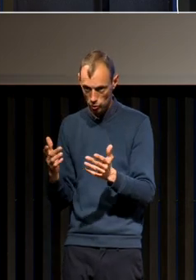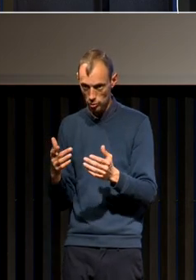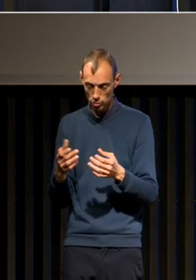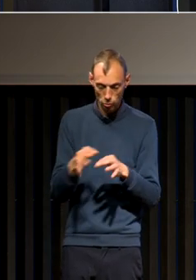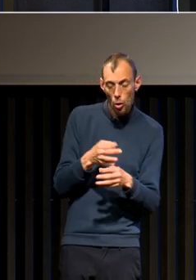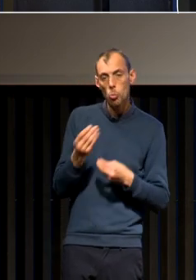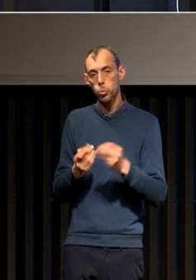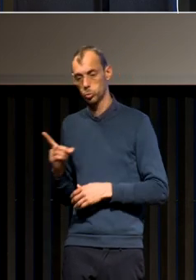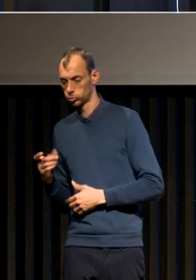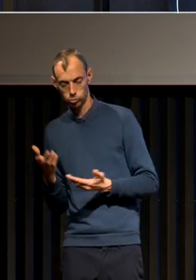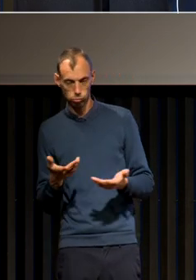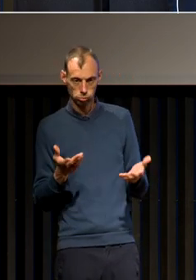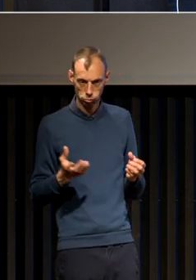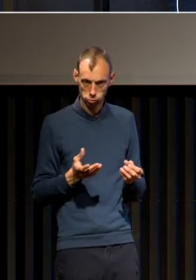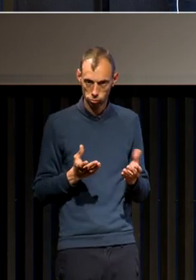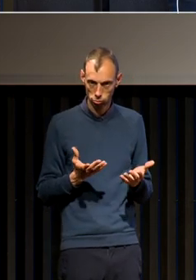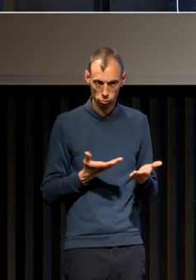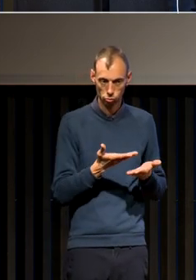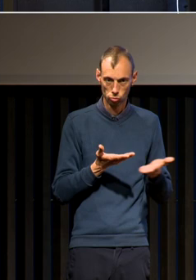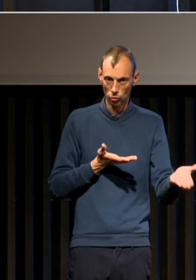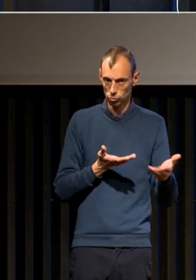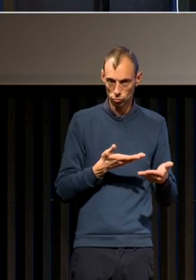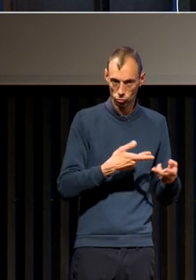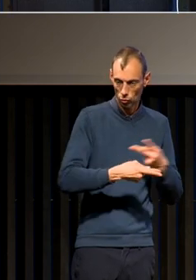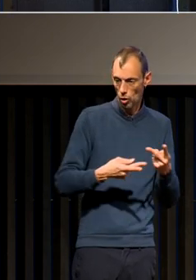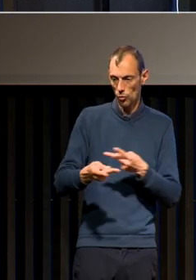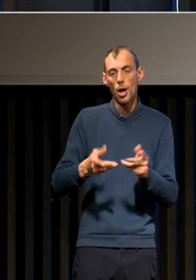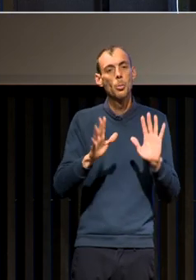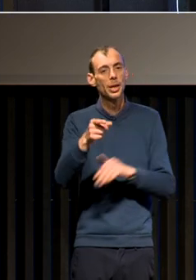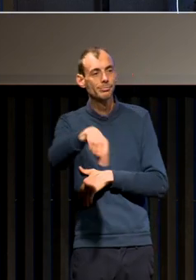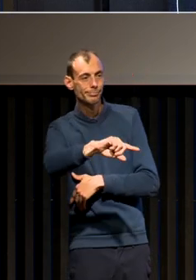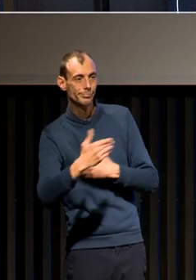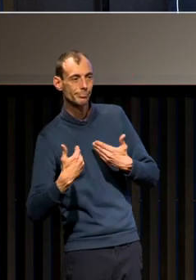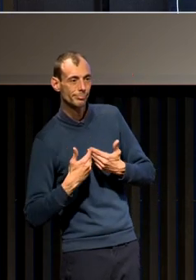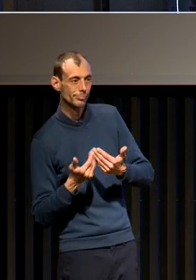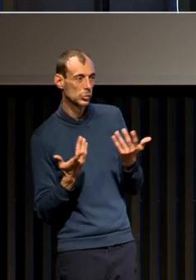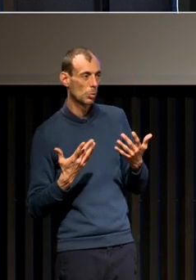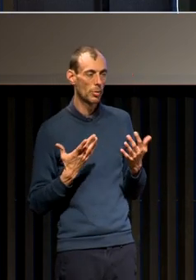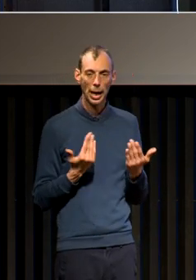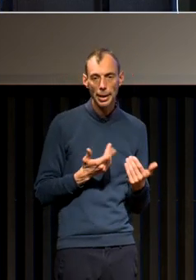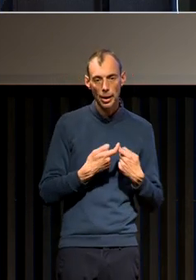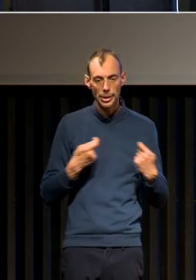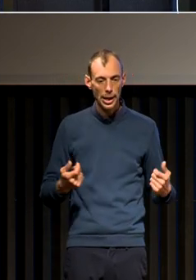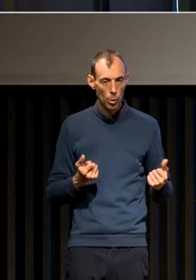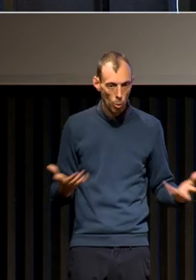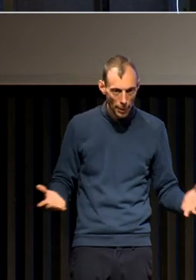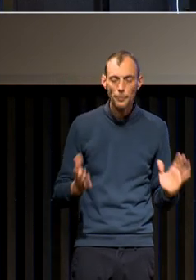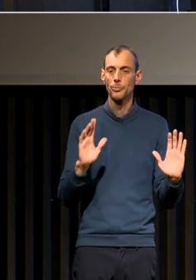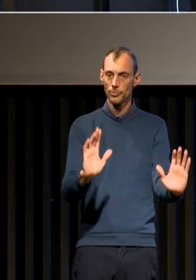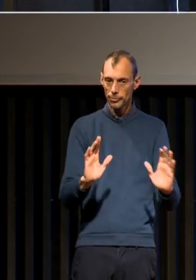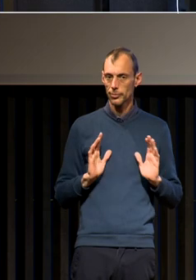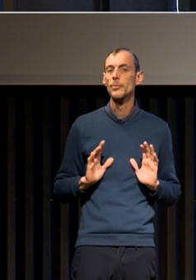région Nouvelle-Aquitaine. Alors, vous allez me demander les délais d'attente. Nous n'imposons pas de délais d'attente en dehors des